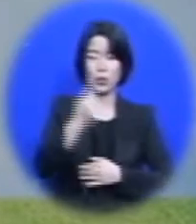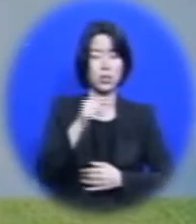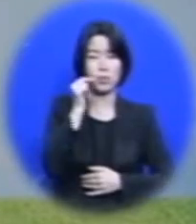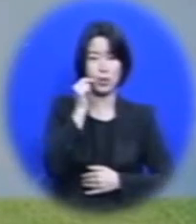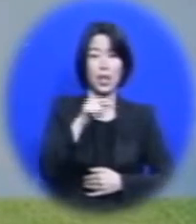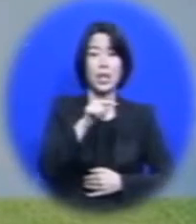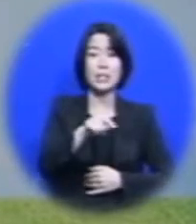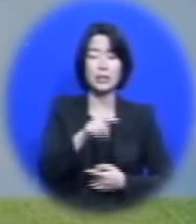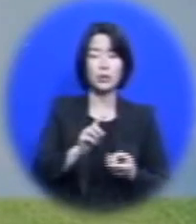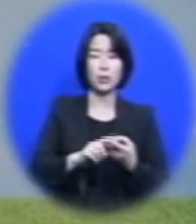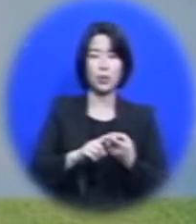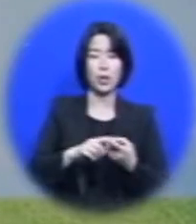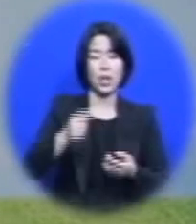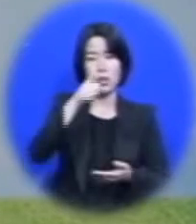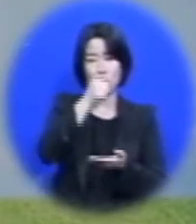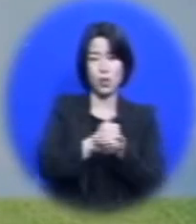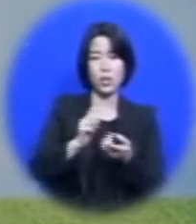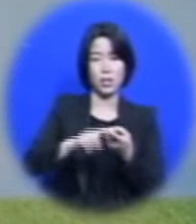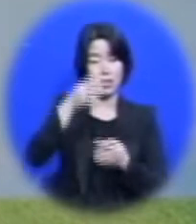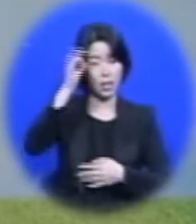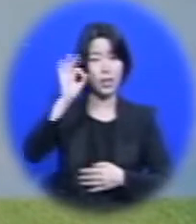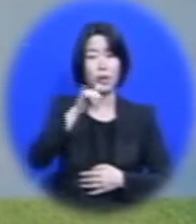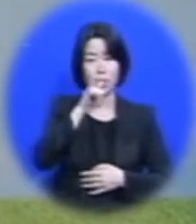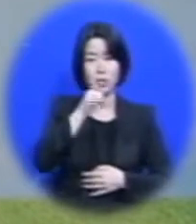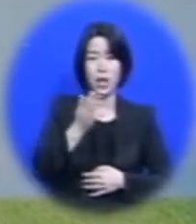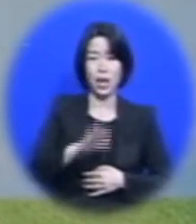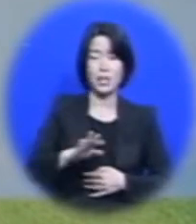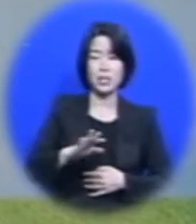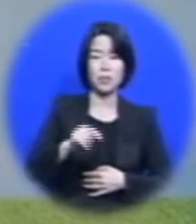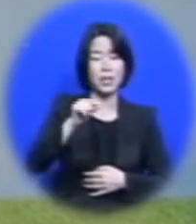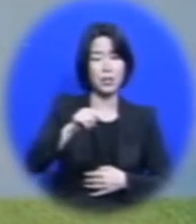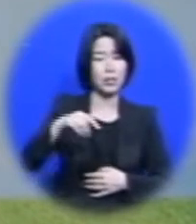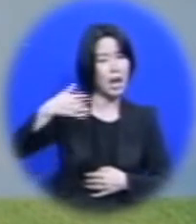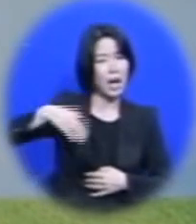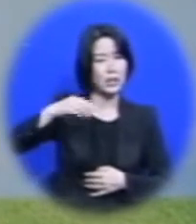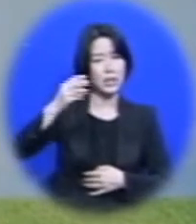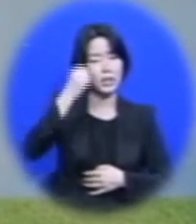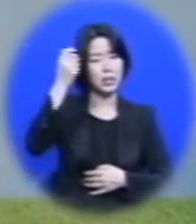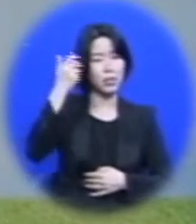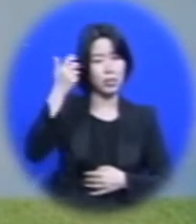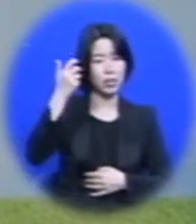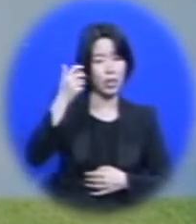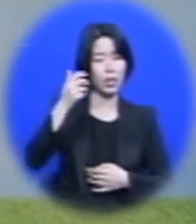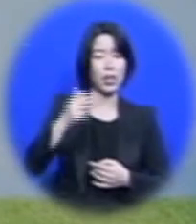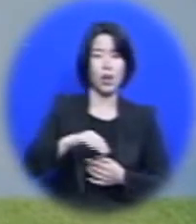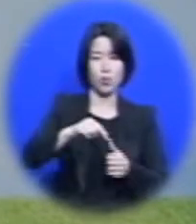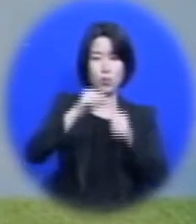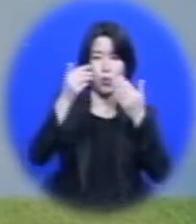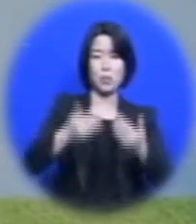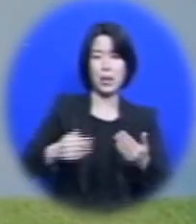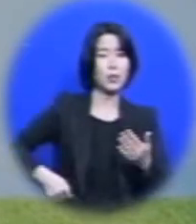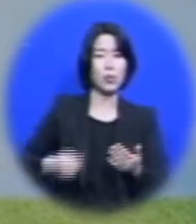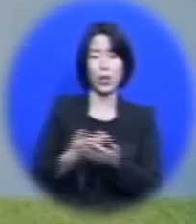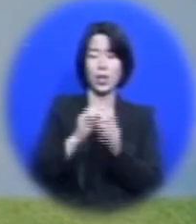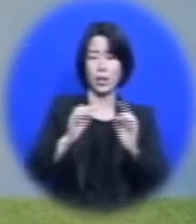그도 죄에 대해서 깨닫고 있습니다. 그러나 그것은 아직 성령에 의한 구원받은 회개가 아닙니다.